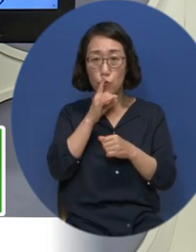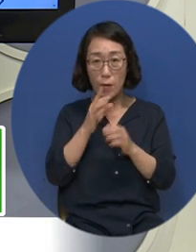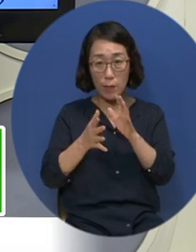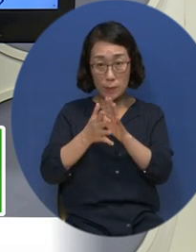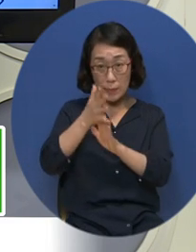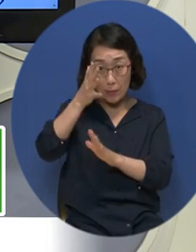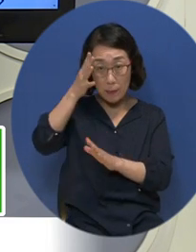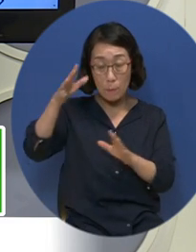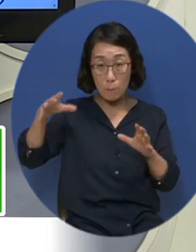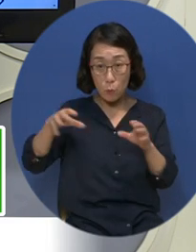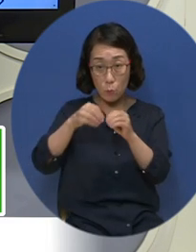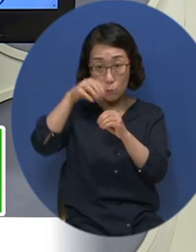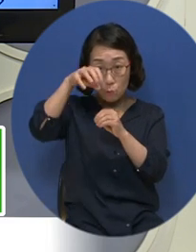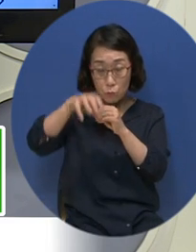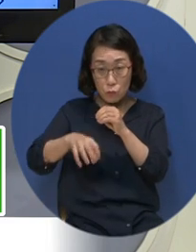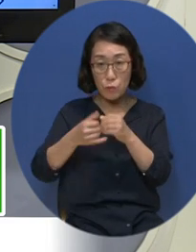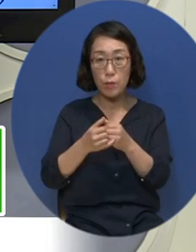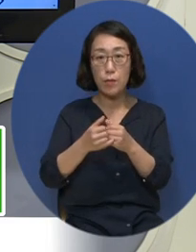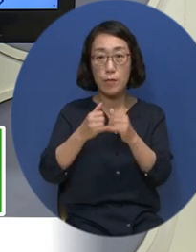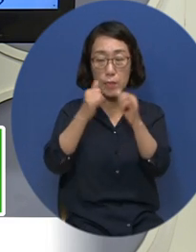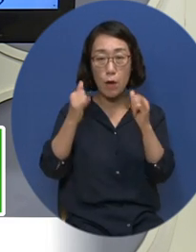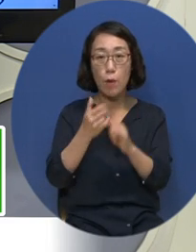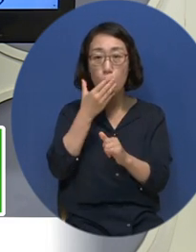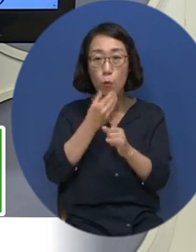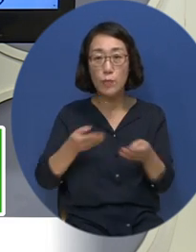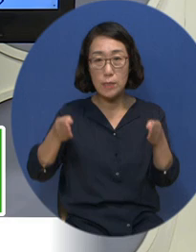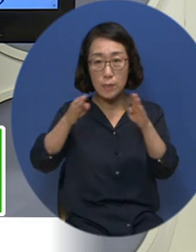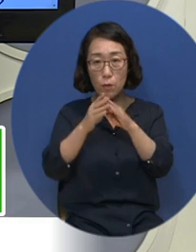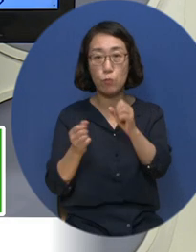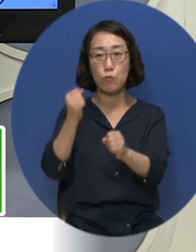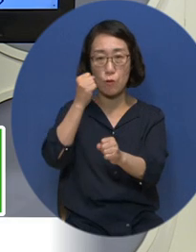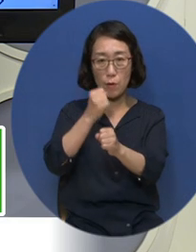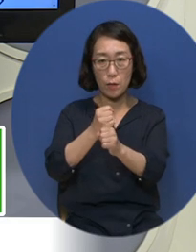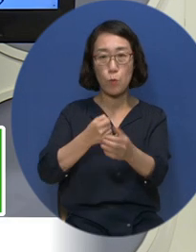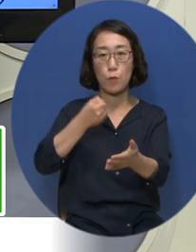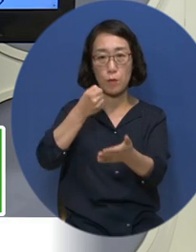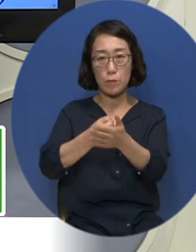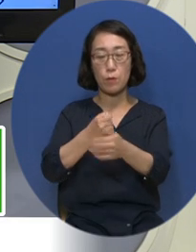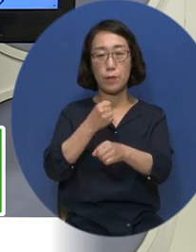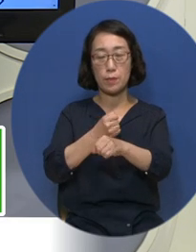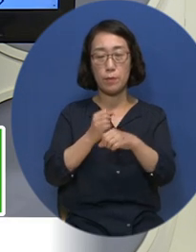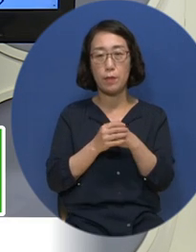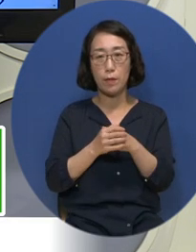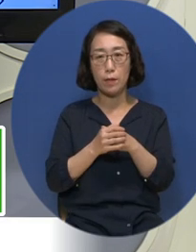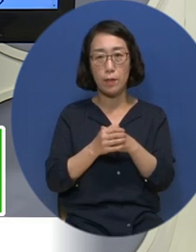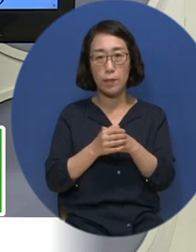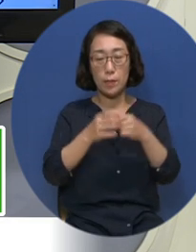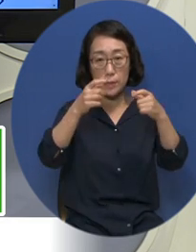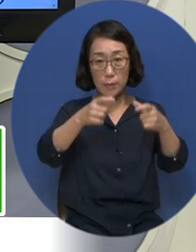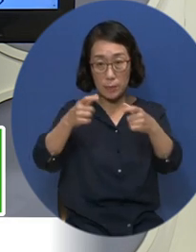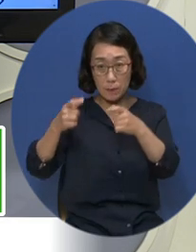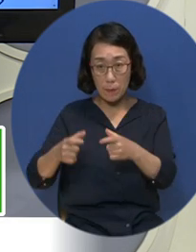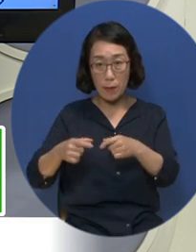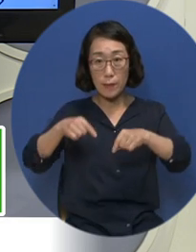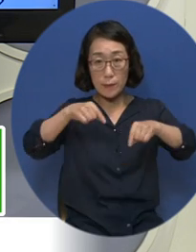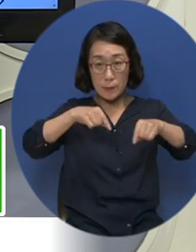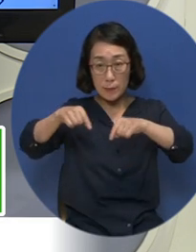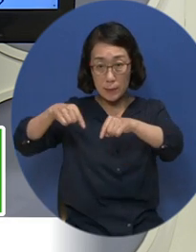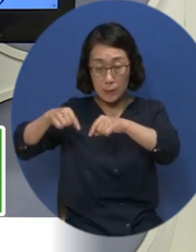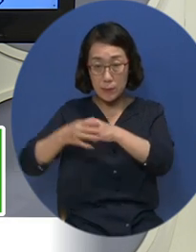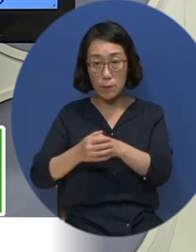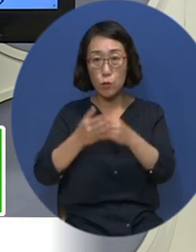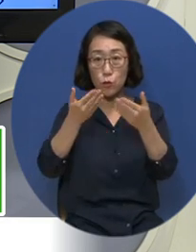는 사회복지 이용 시설의 운영을 재개하기로 했습니다 지방자치단체는 휴관 중인